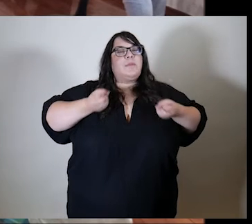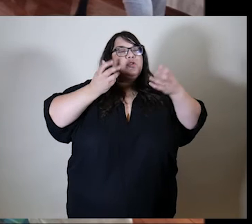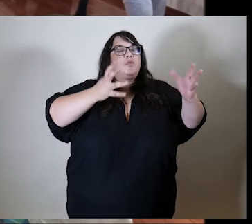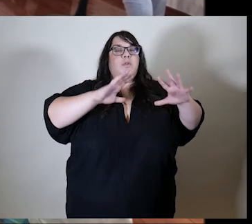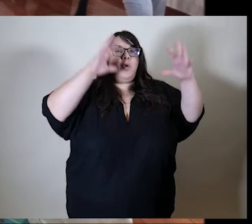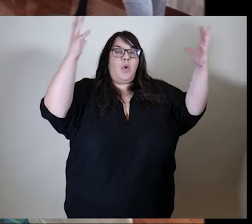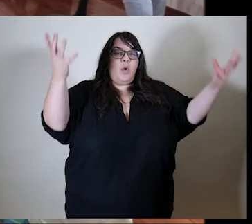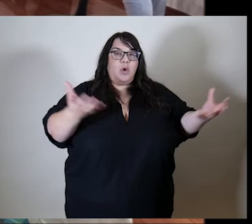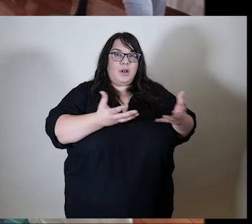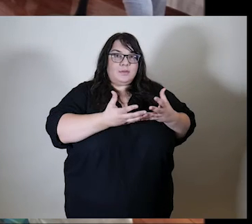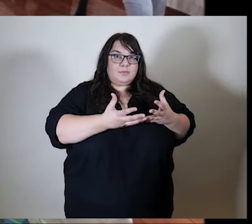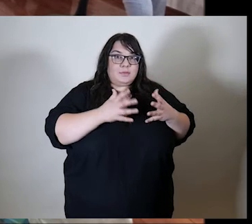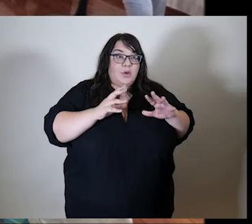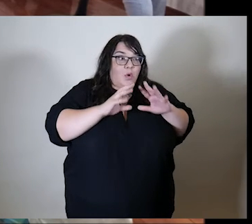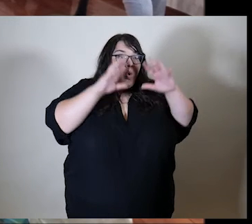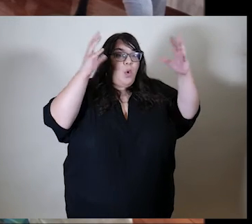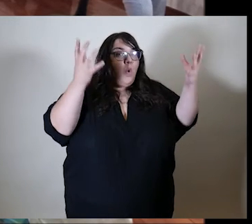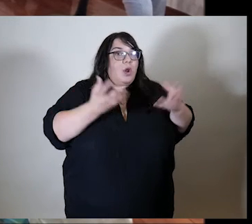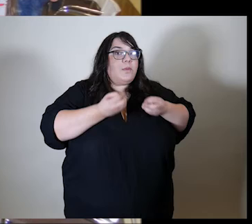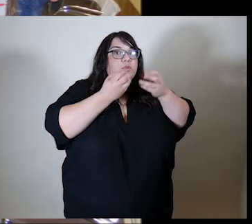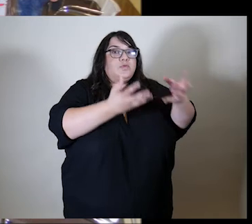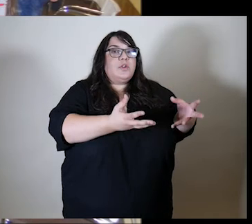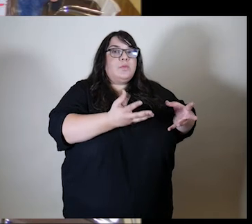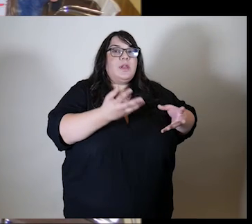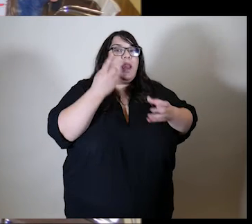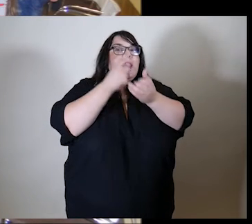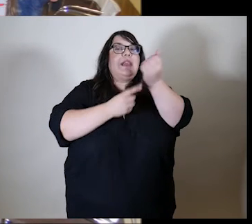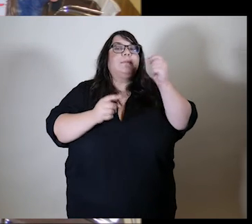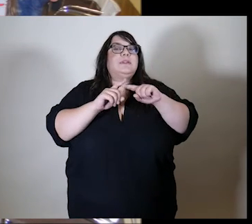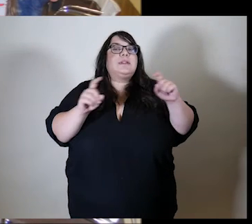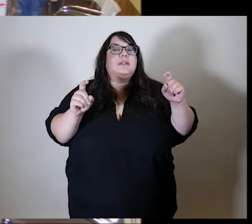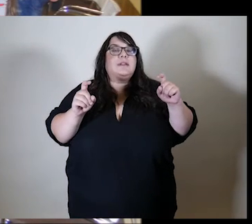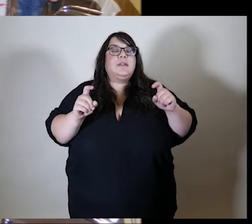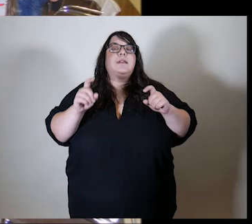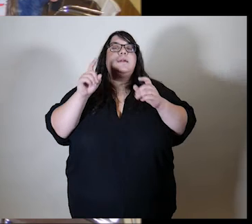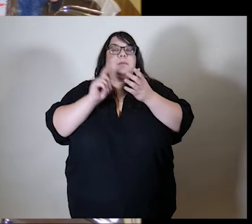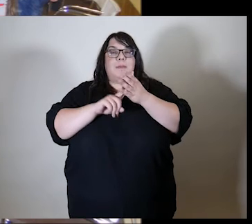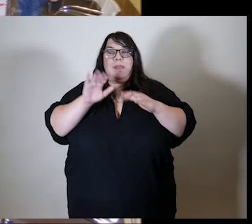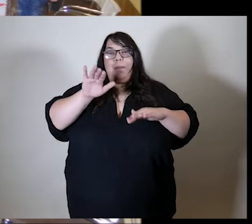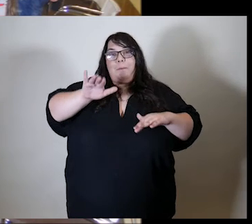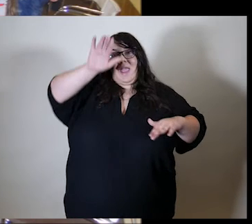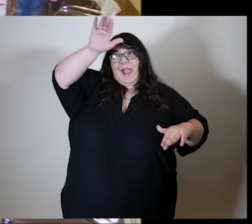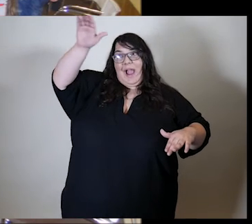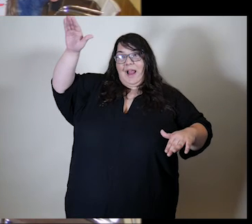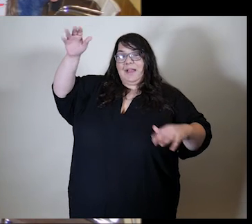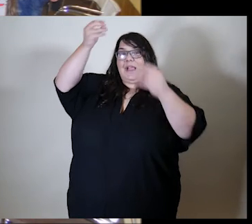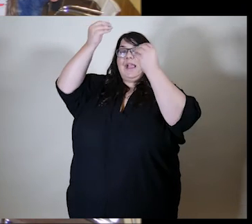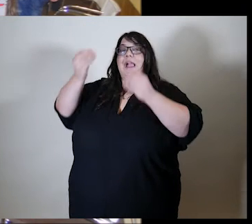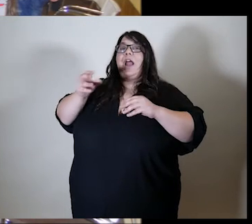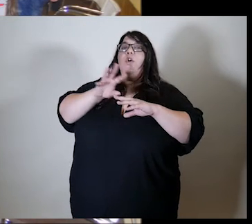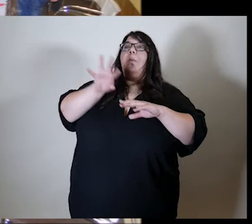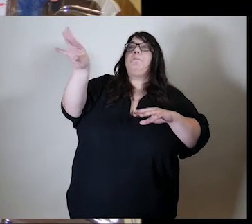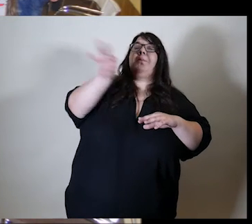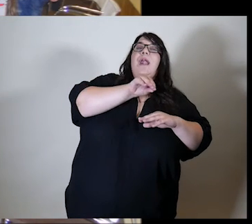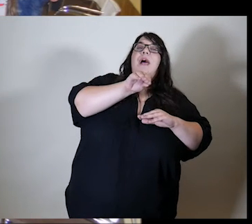προσφέρουμε τα πάντα. Όμως σε αυτά τα πάντα λείπει το πιο βασικό, το προσωπικό παράδειγμα των ενηλίκων. Γιατί